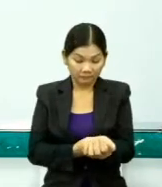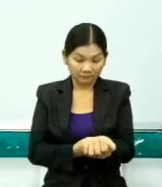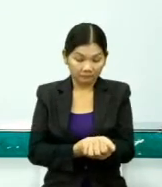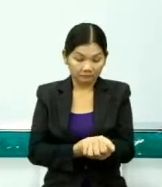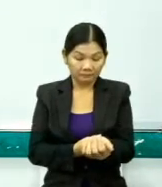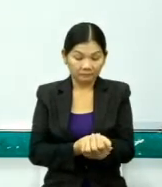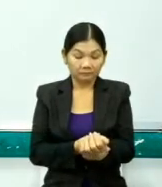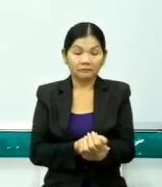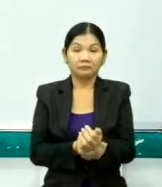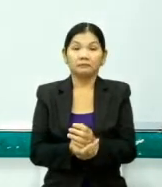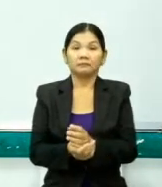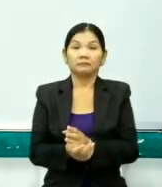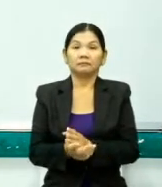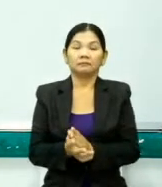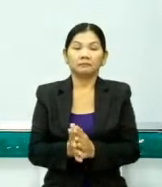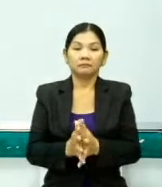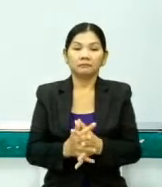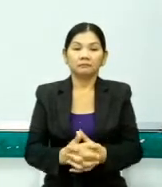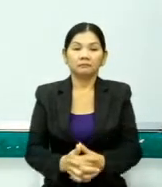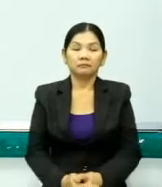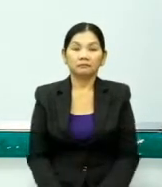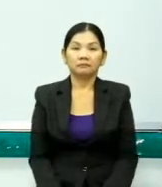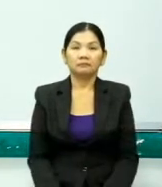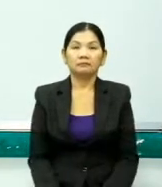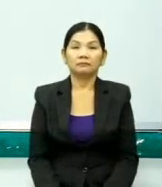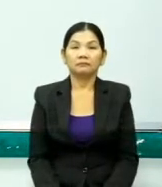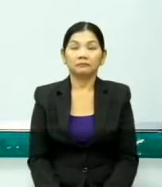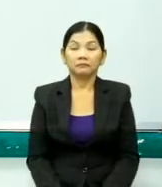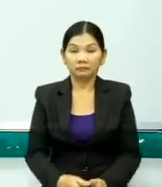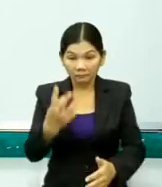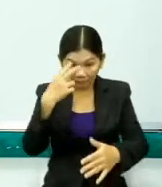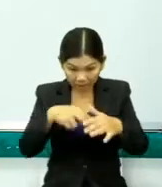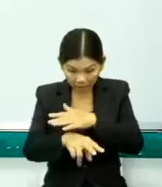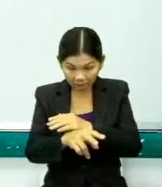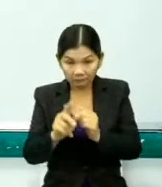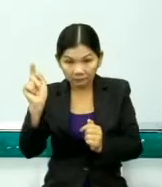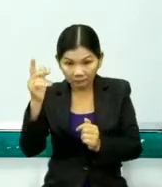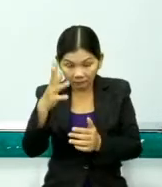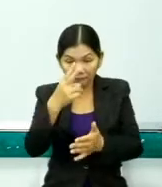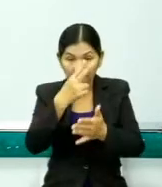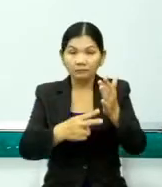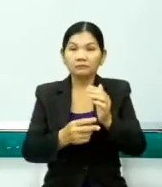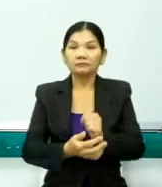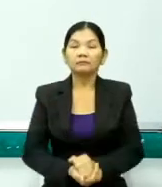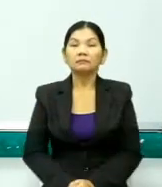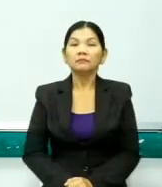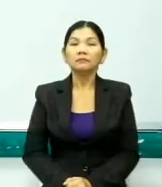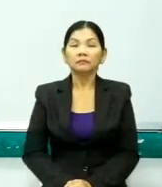chà lại con chà mơn tịnh ná chà con ai tôi tuyệt bàn nó rụp ấy mấy